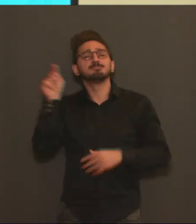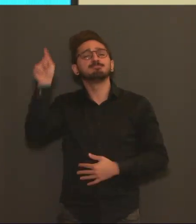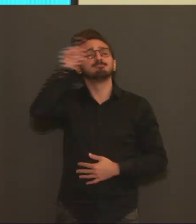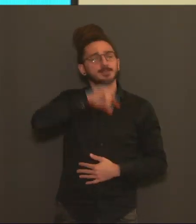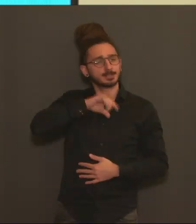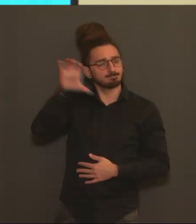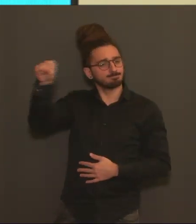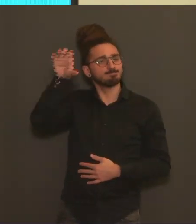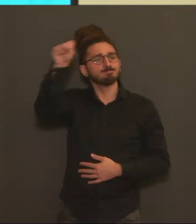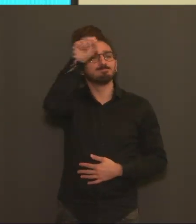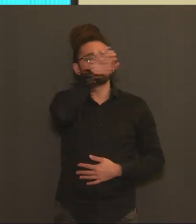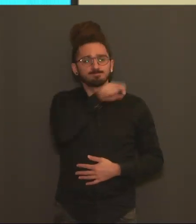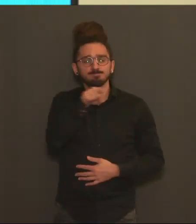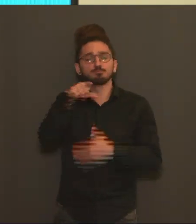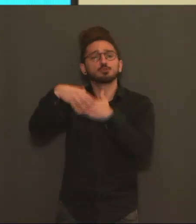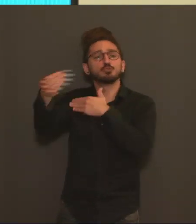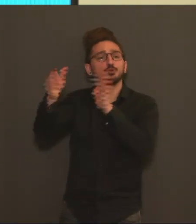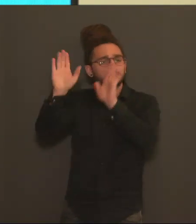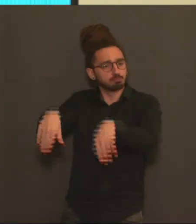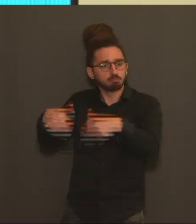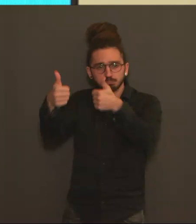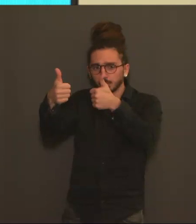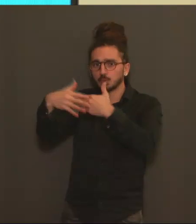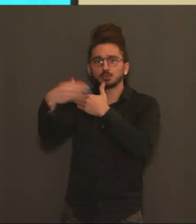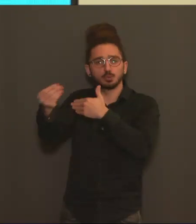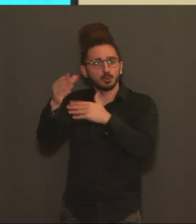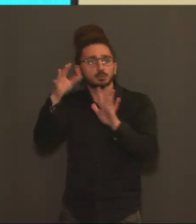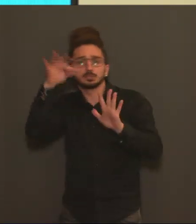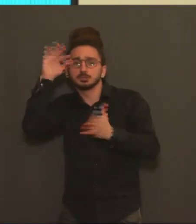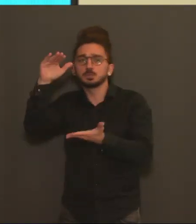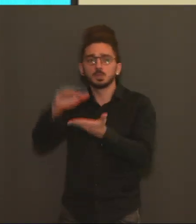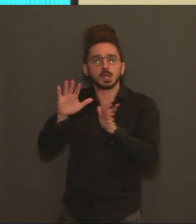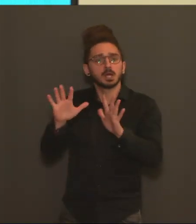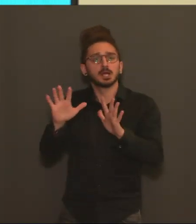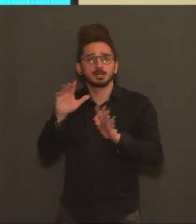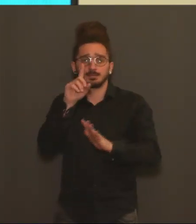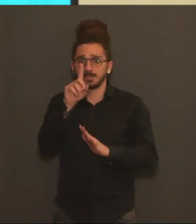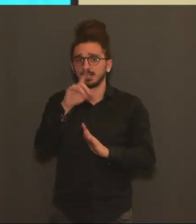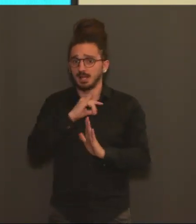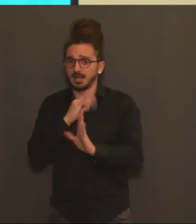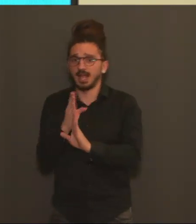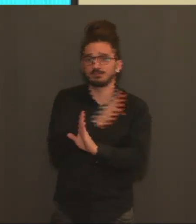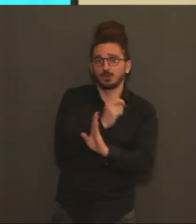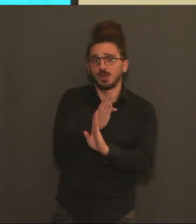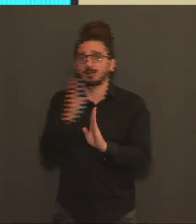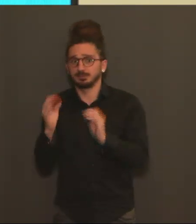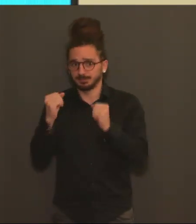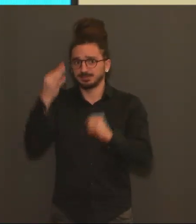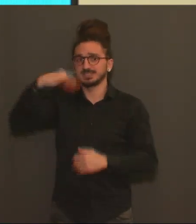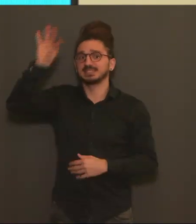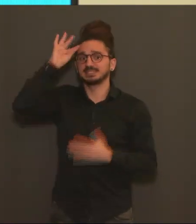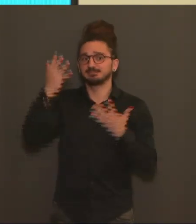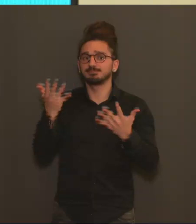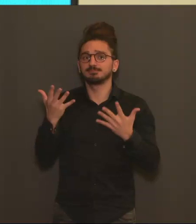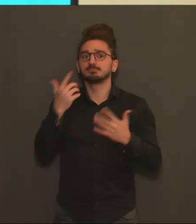risque. Ce qui entoure les activités, c'est aller vers l'endroit de l'activité ou c'est ce qui se passe après l'activité. Aller vers l'endroit de